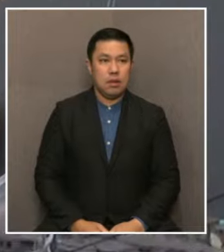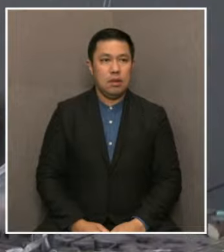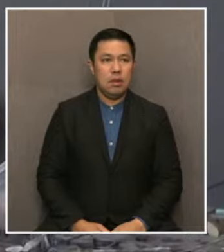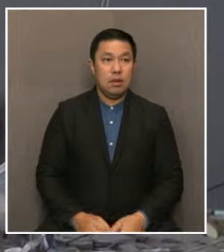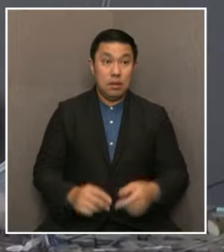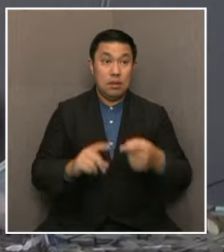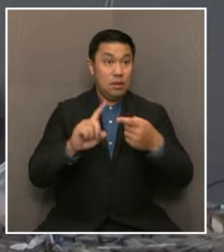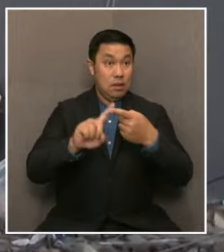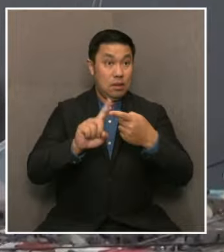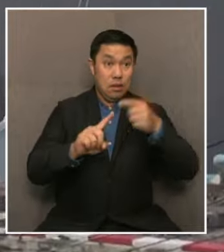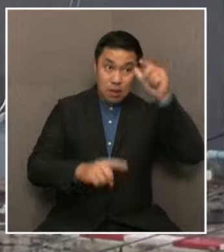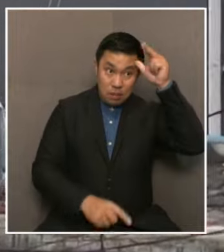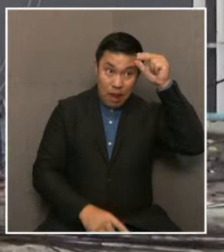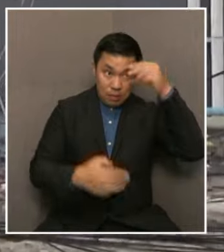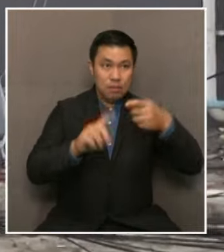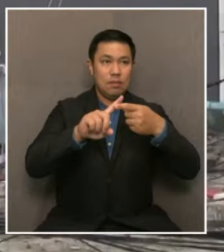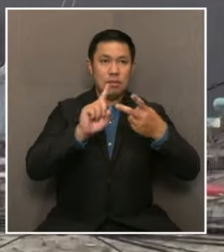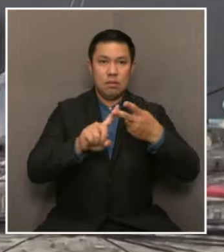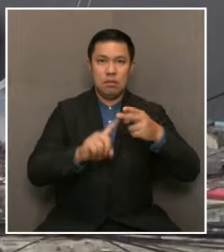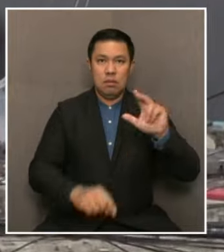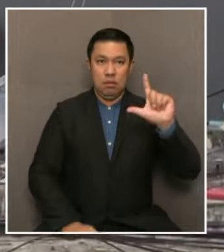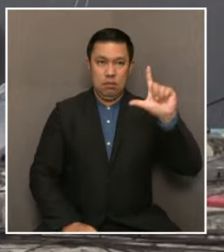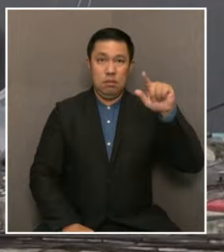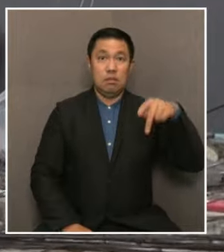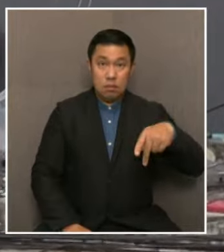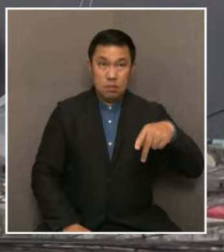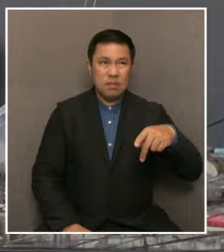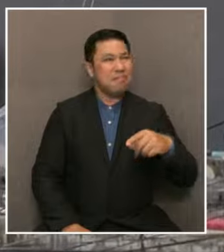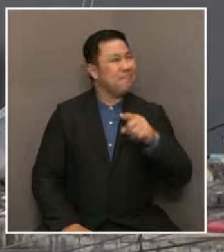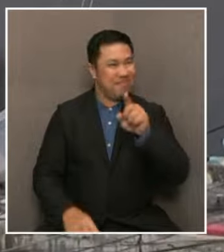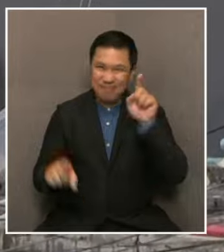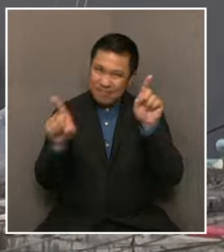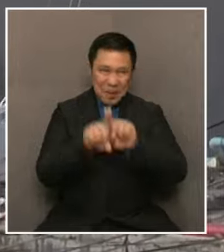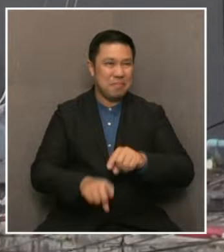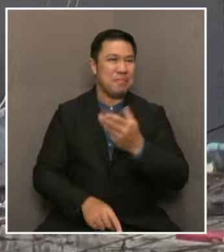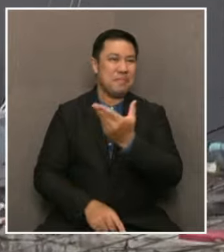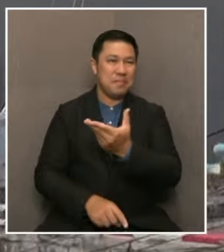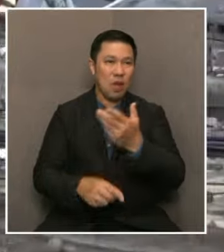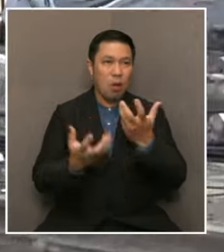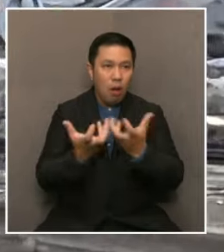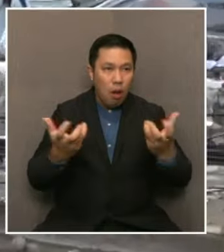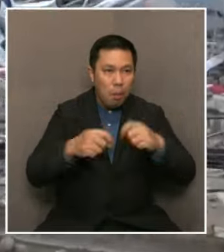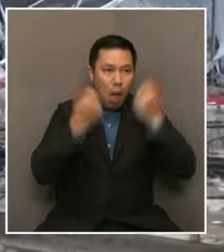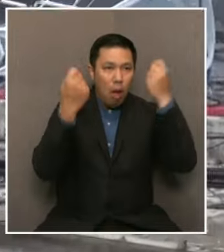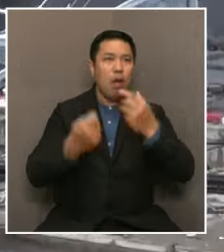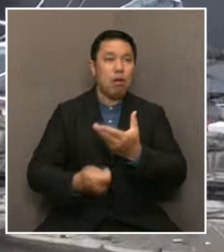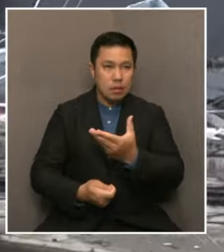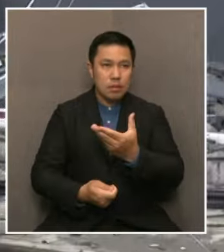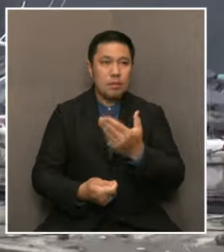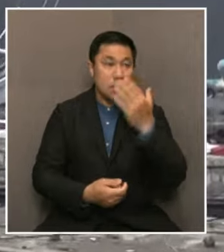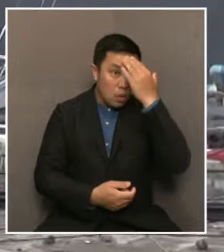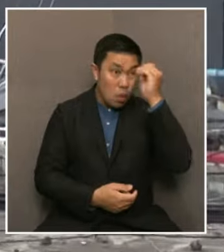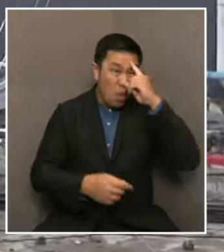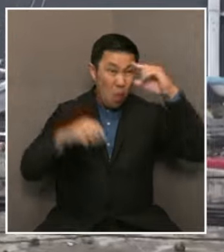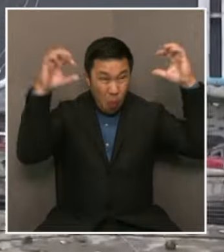ากที่ลำปางนะครับไปต่อกันที่ลำพูนครับก็เหมือนกันเลยนะครับนี่คือความเสียหายที่เกิดขึ้นนะครับหลังจากที่พายุฝ